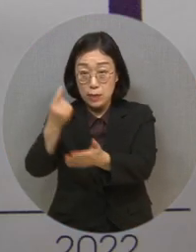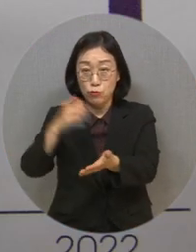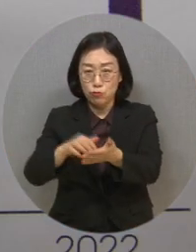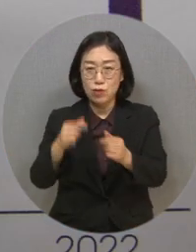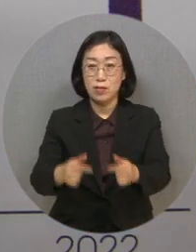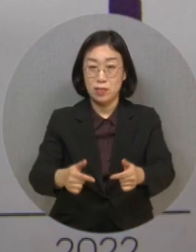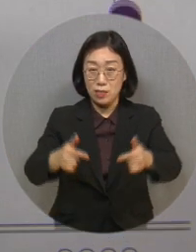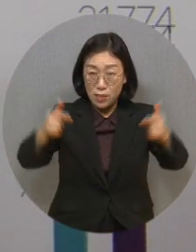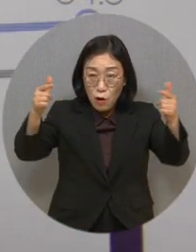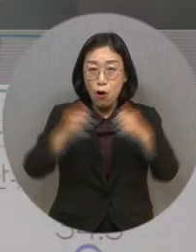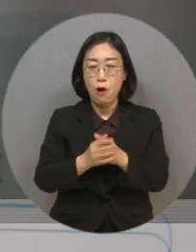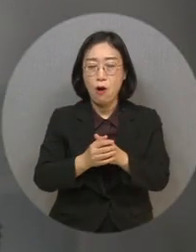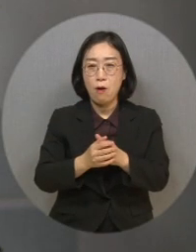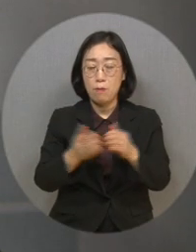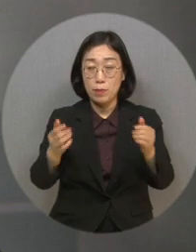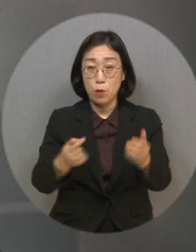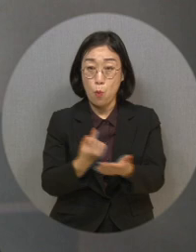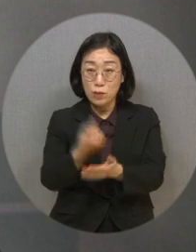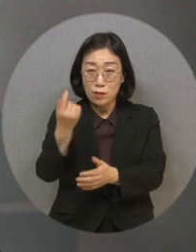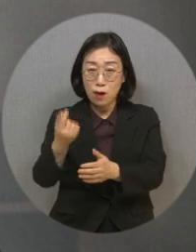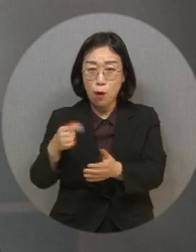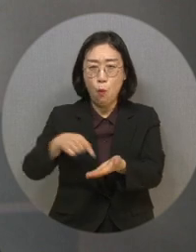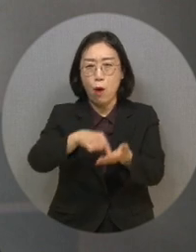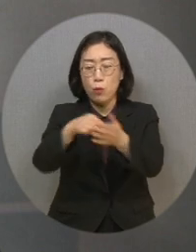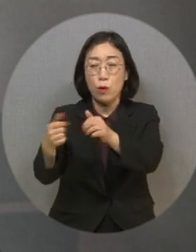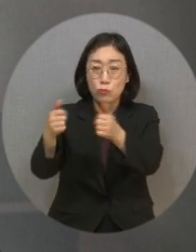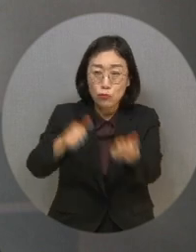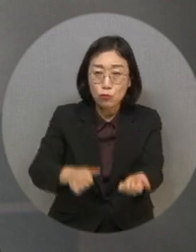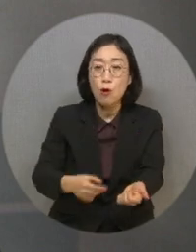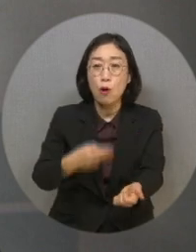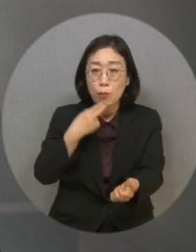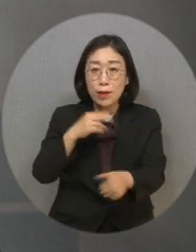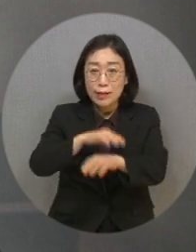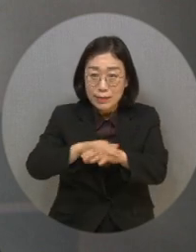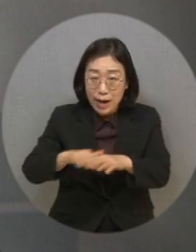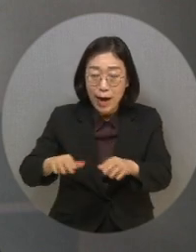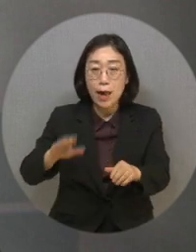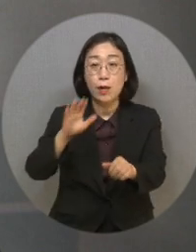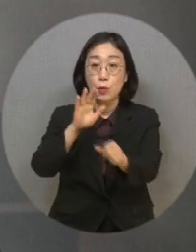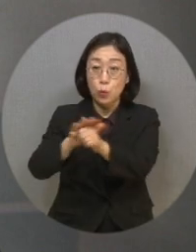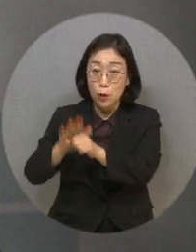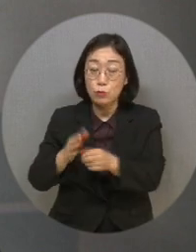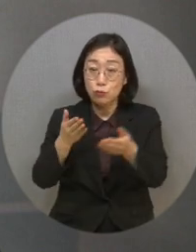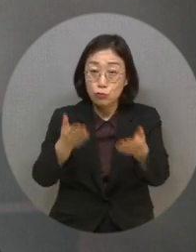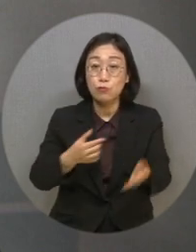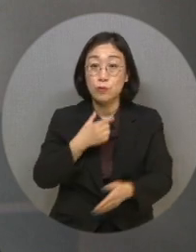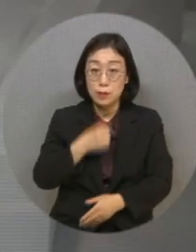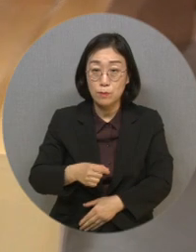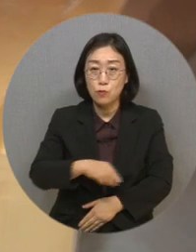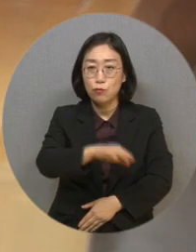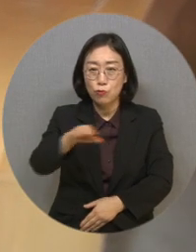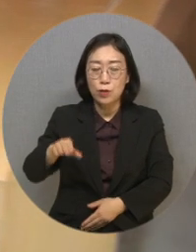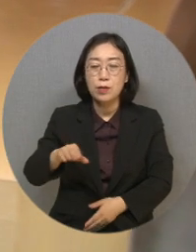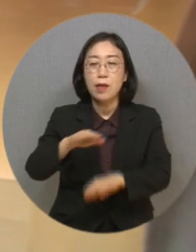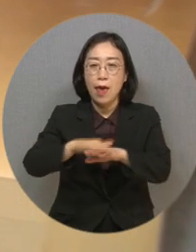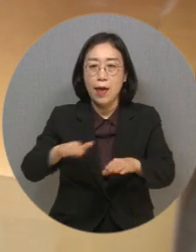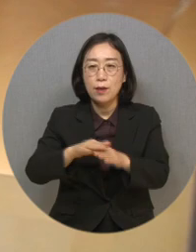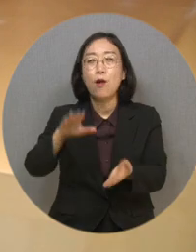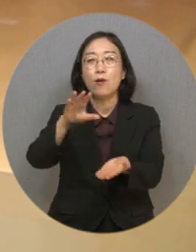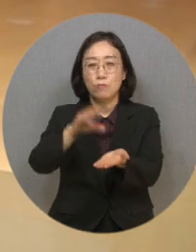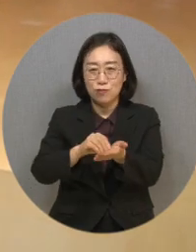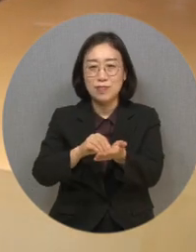사회에서의 고독사 예방, 우리 사회가 함께 고민하며 해결해야 할 새로운 과제입니다.